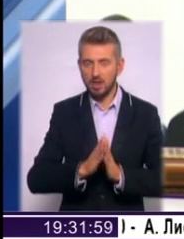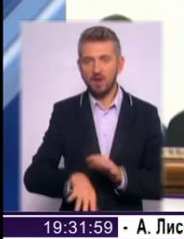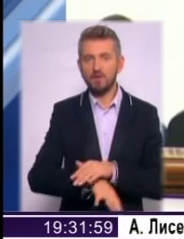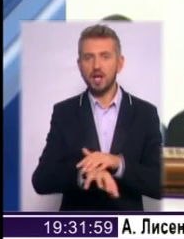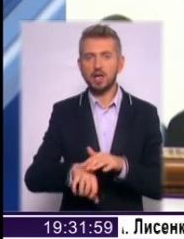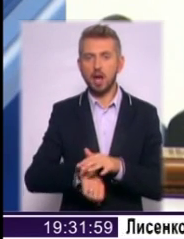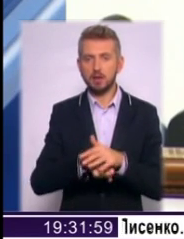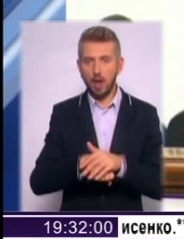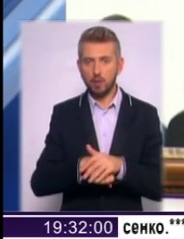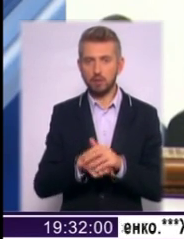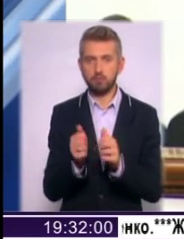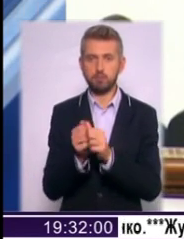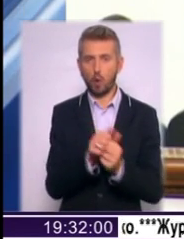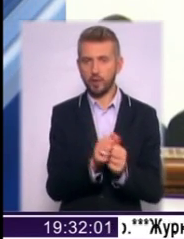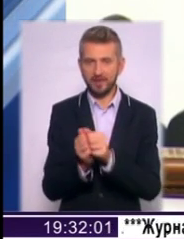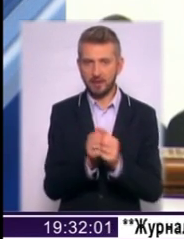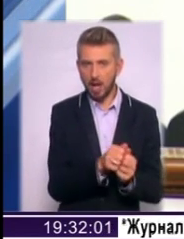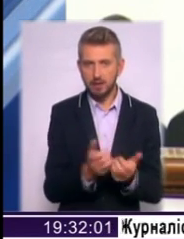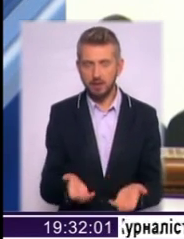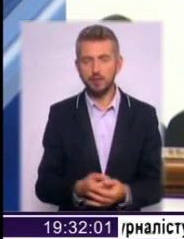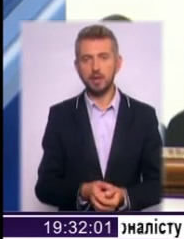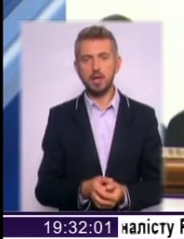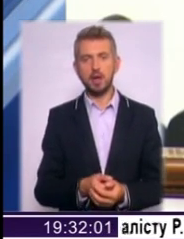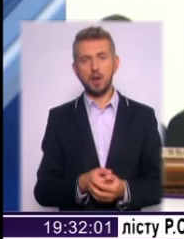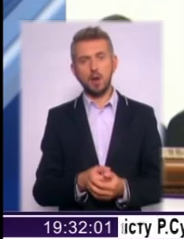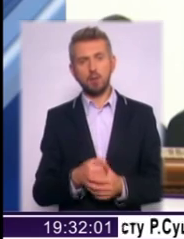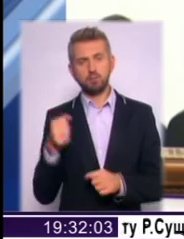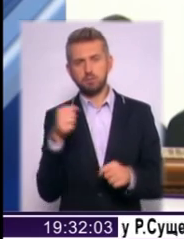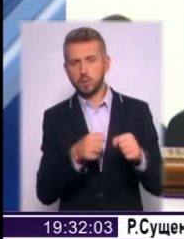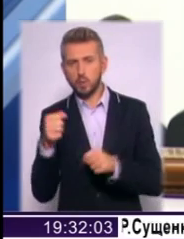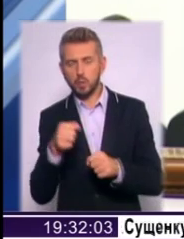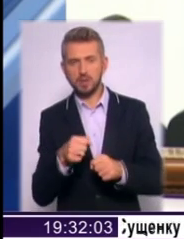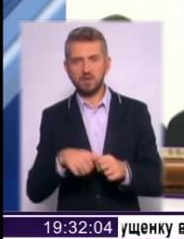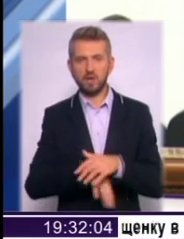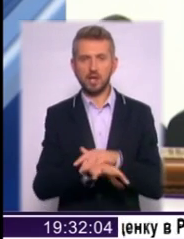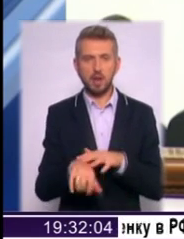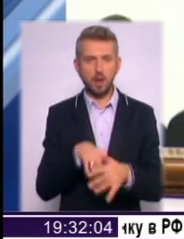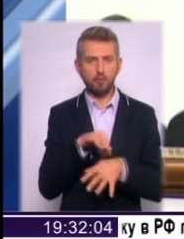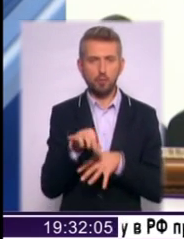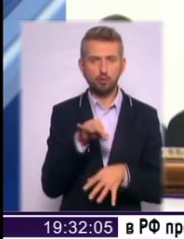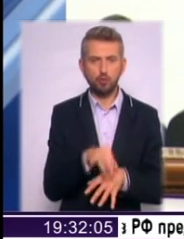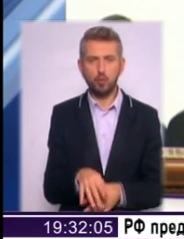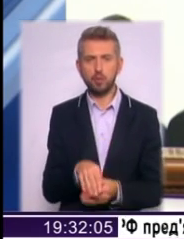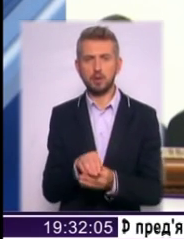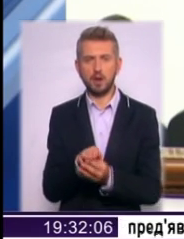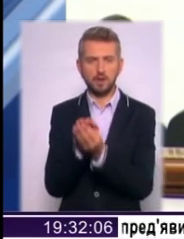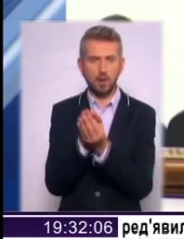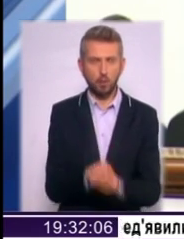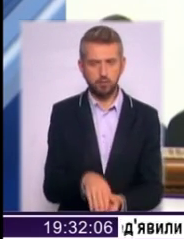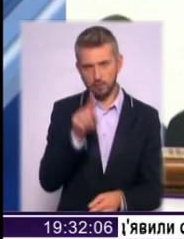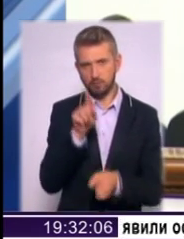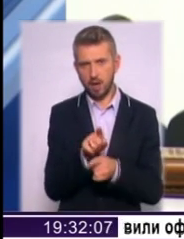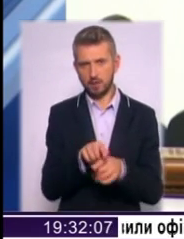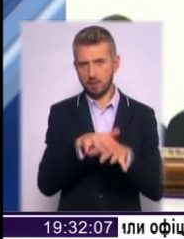викрадають протестантів, б'ють, викрадають і мордують, закопують в братські могили